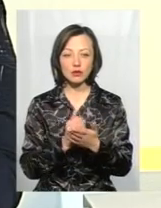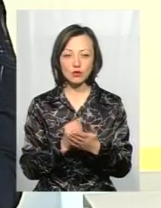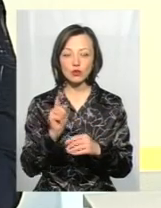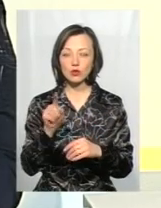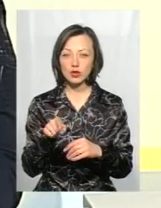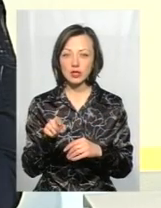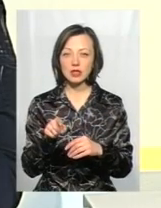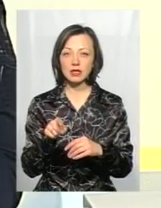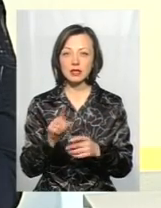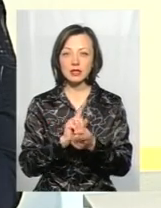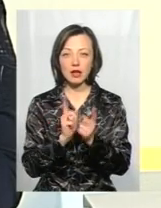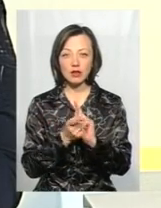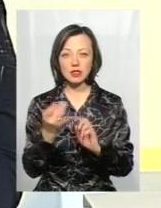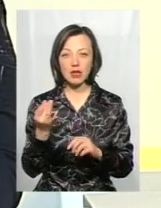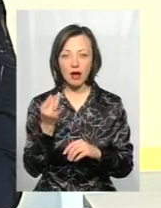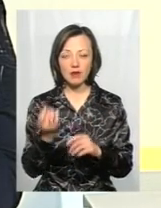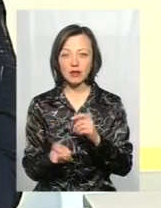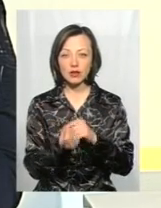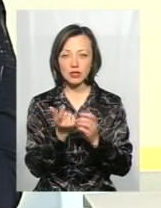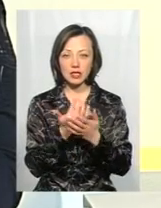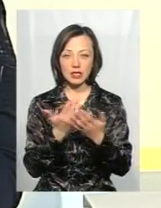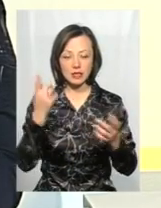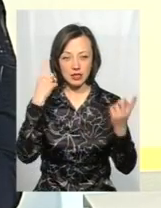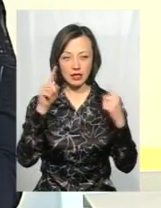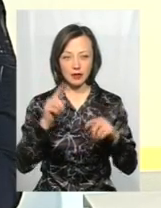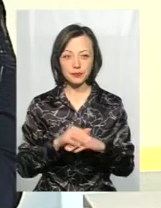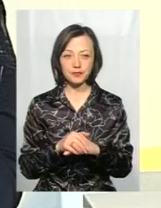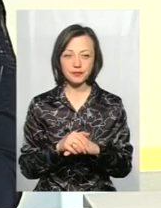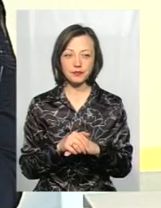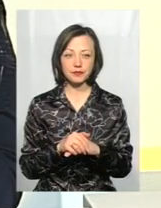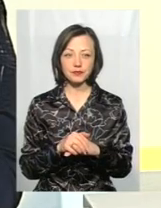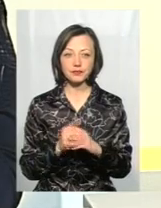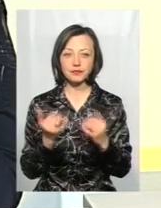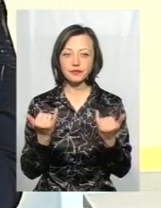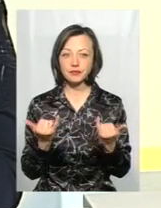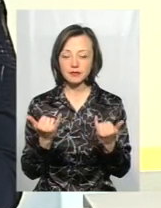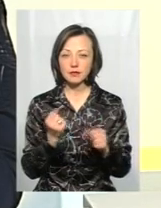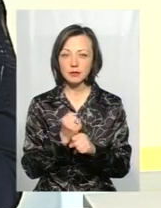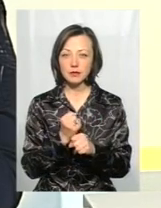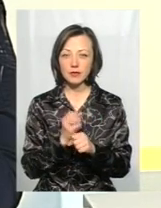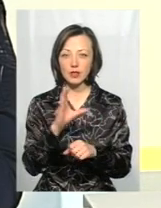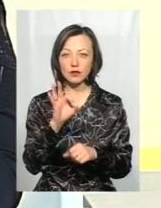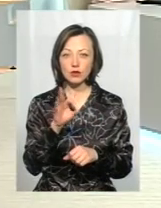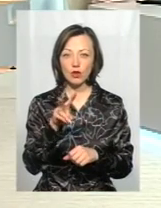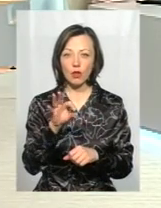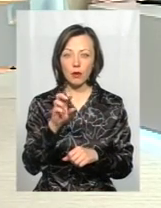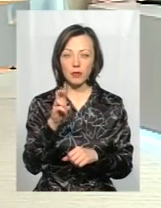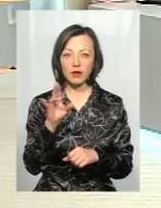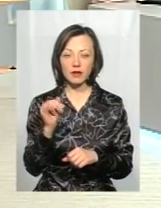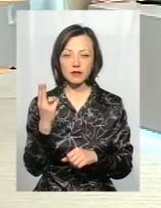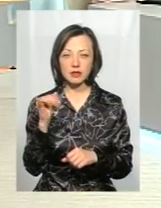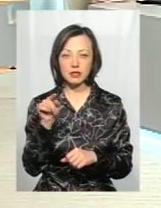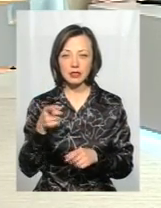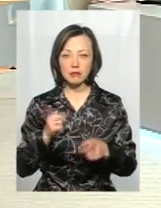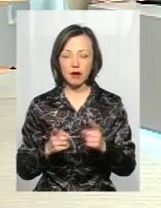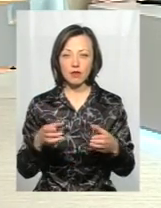тоді становиться цікаво і народжуються різні ідеї. Так, я зараз працюю в Солоп'ківецькій громаді. Насправді,